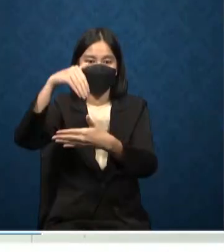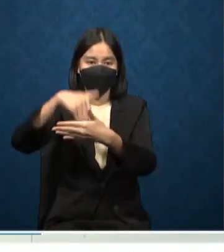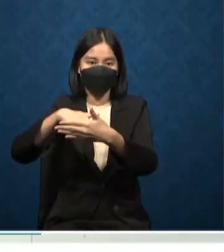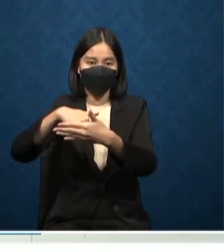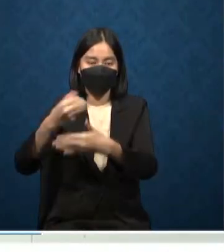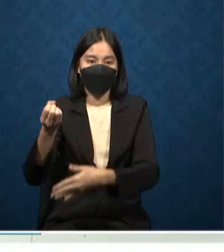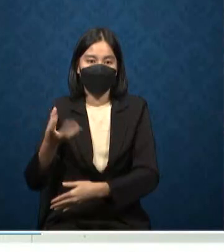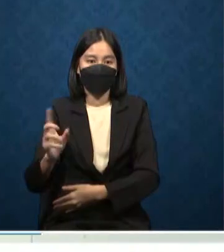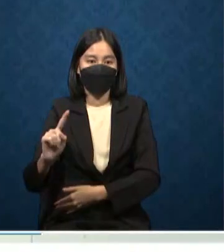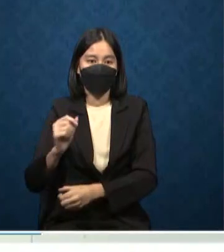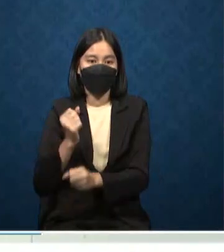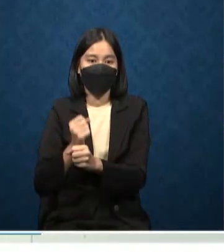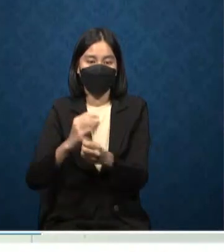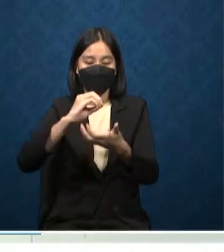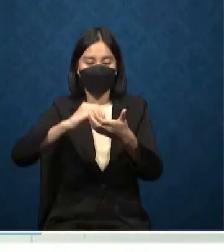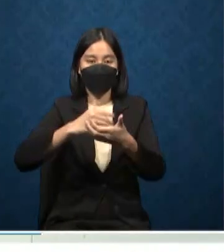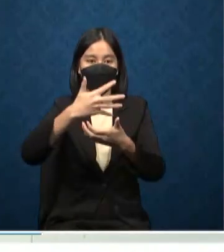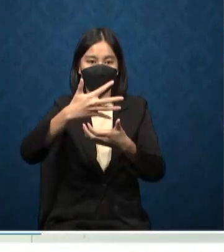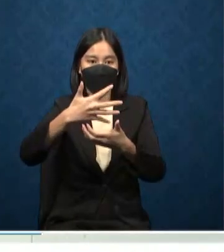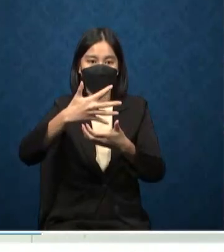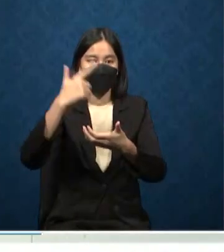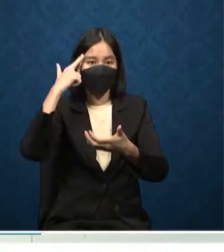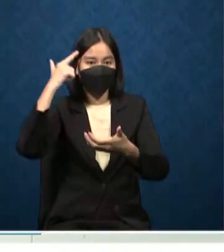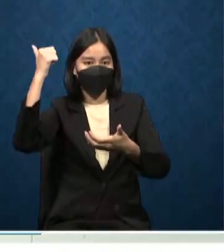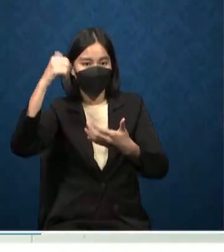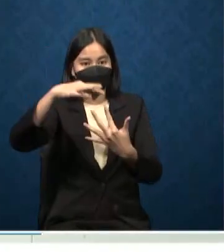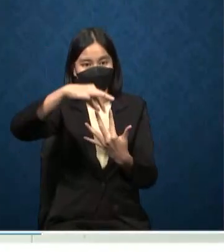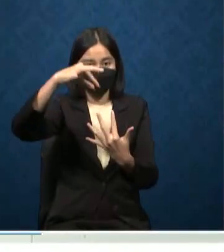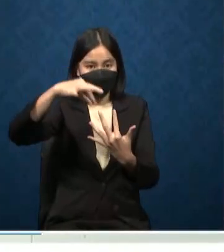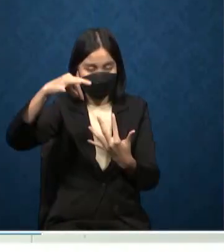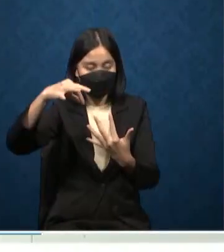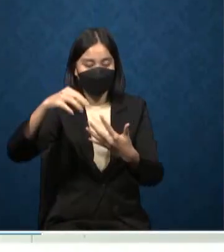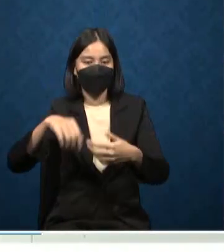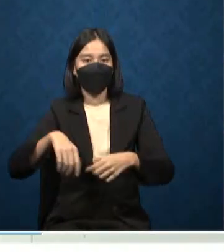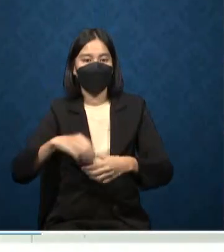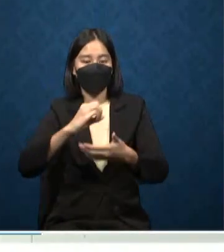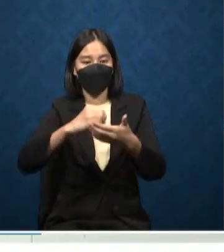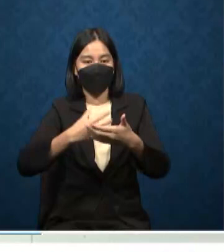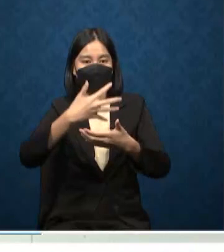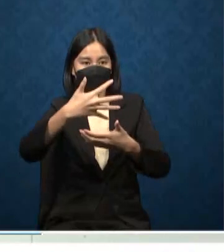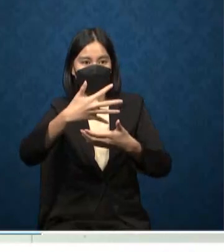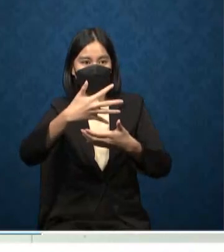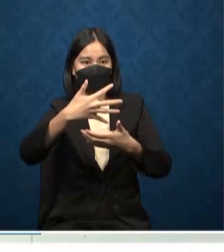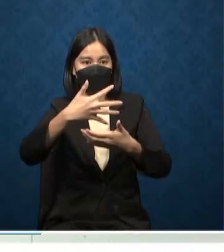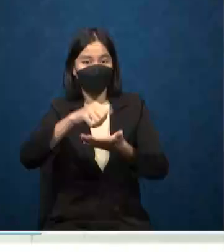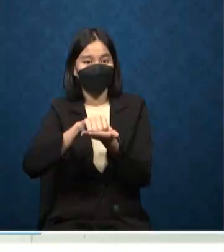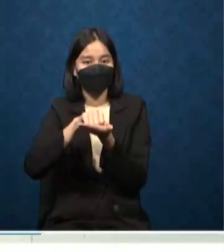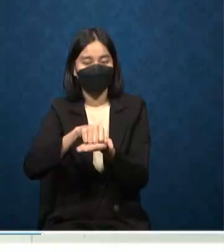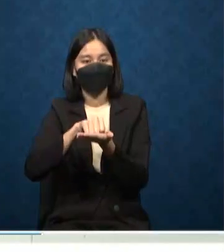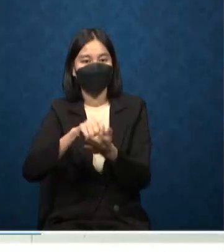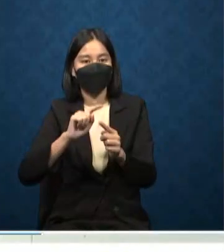การจัดทำแอพพลิเคชันฉลากเลือกหรือ Smart voidการจัดทำ AppCivic Education